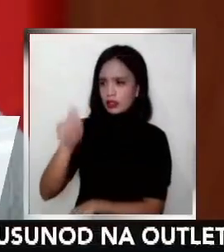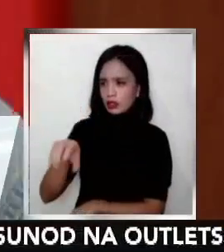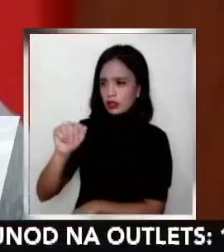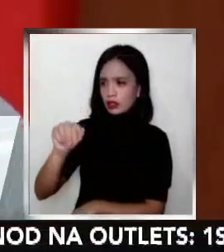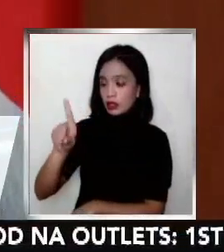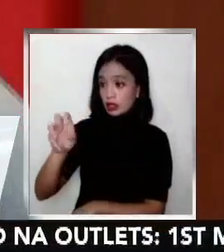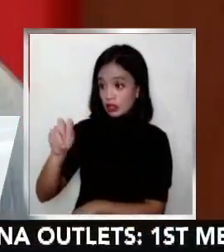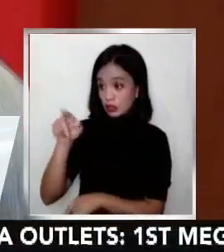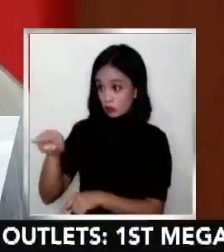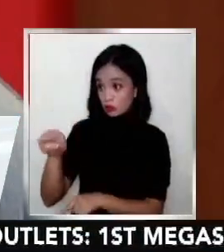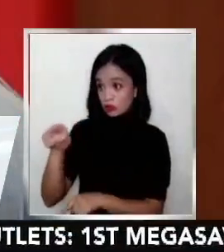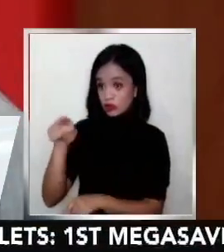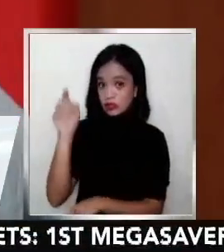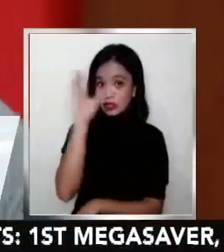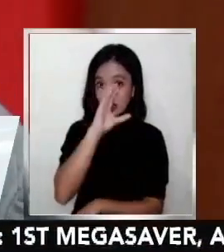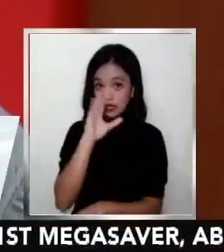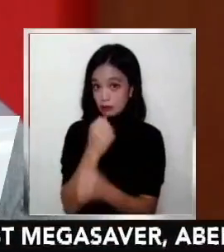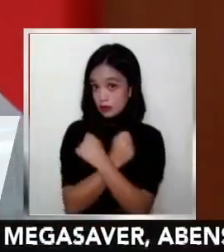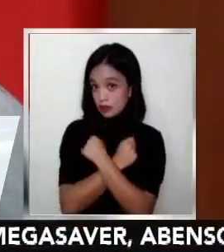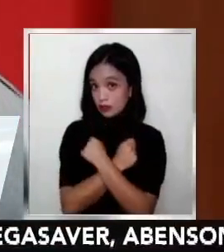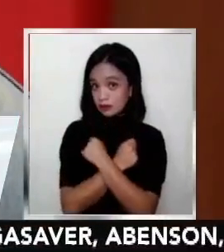siya ngayon ng pag-ibig.